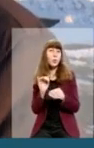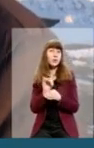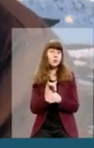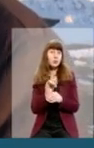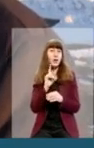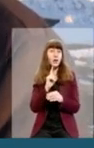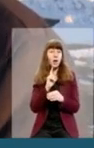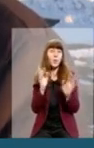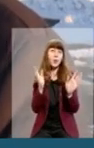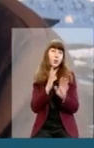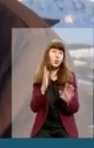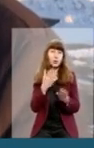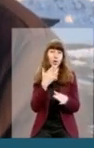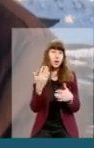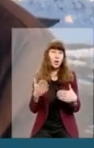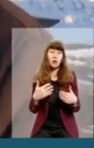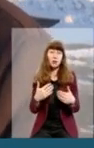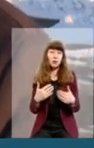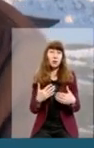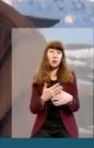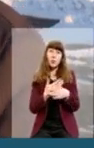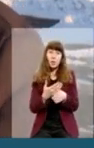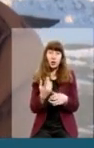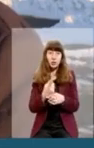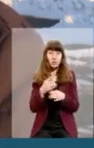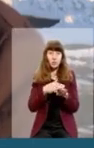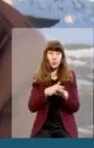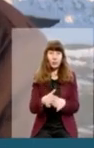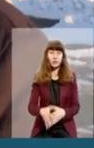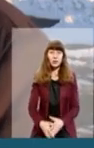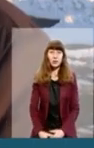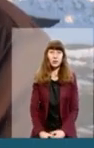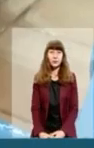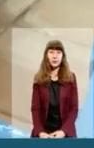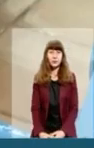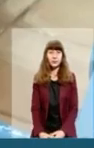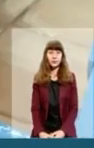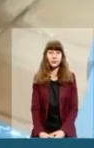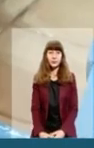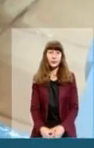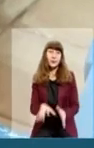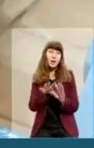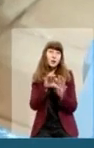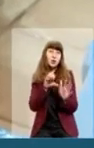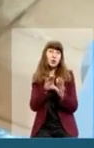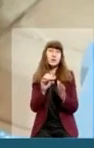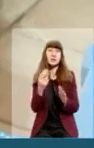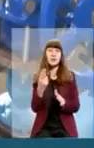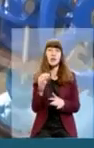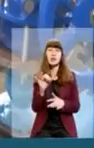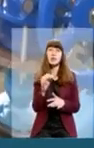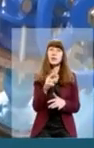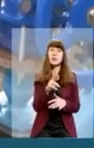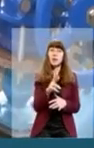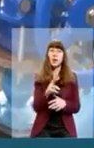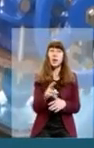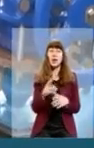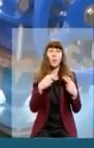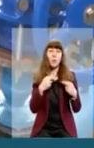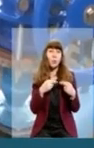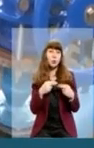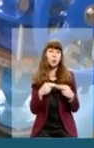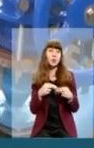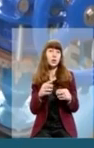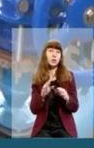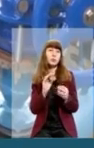пока погодные условия не позволяют провести данные работы насосная станция второго подъема работает в